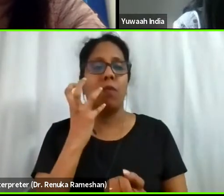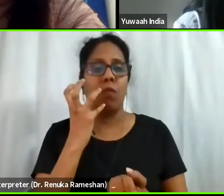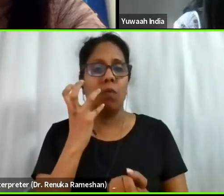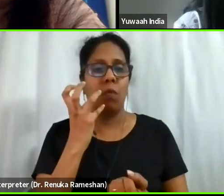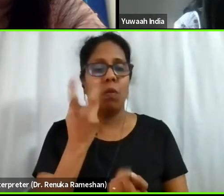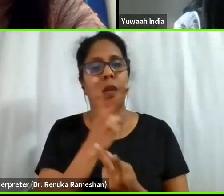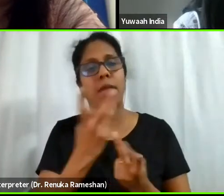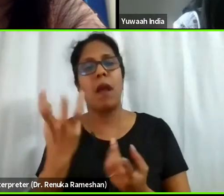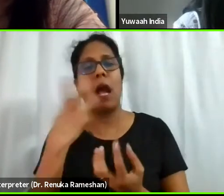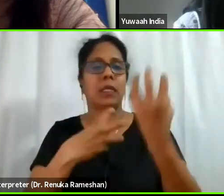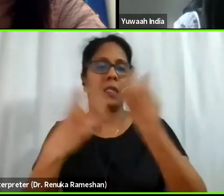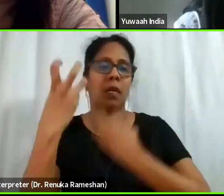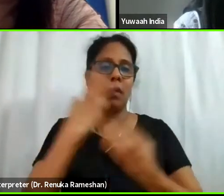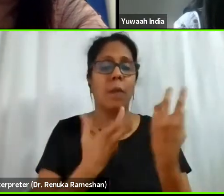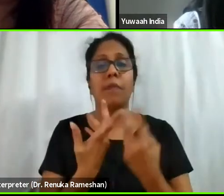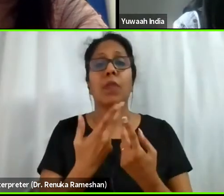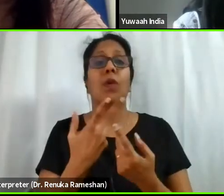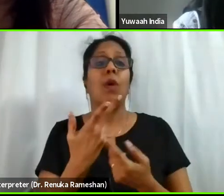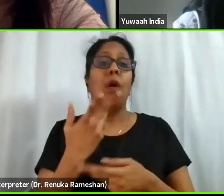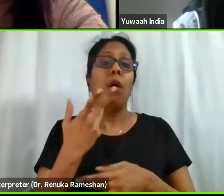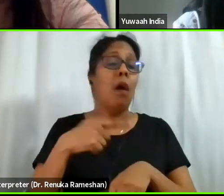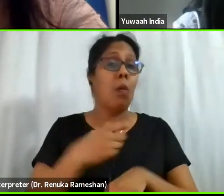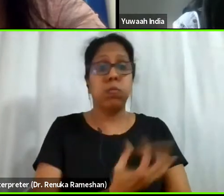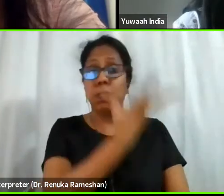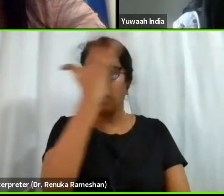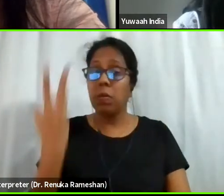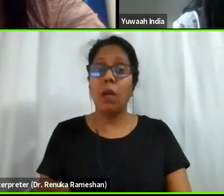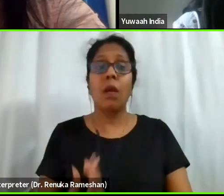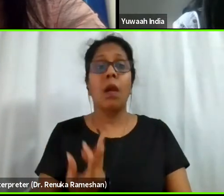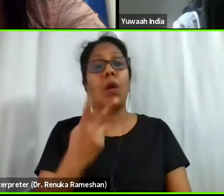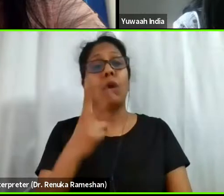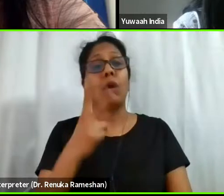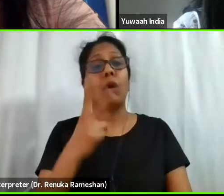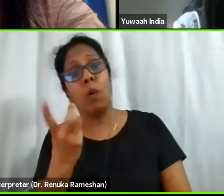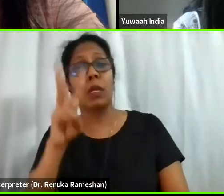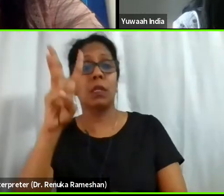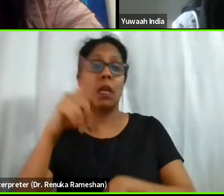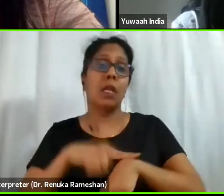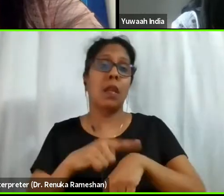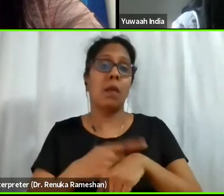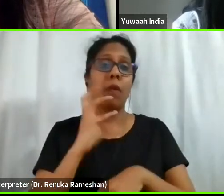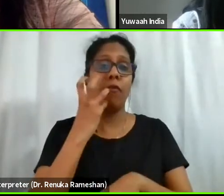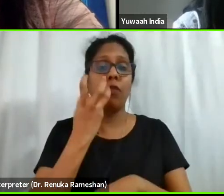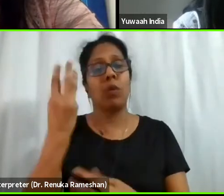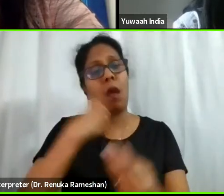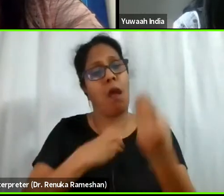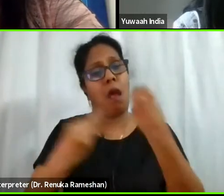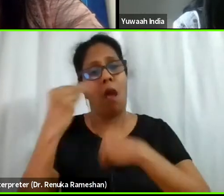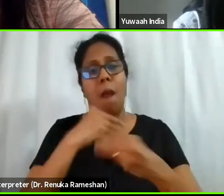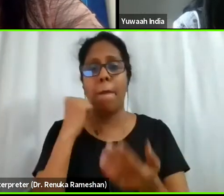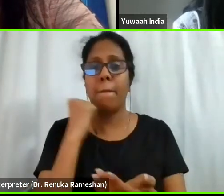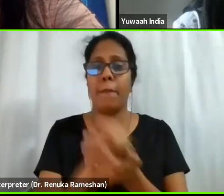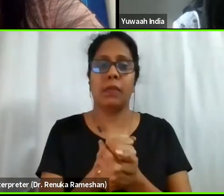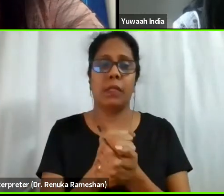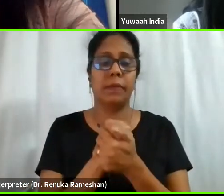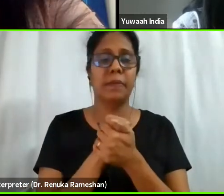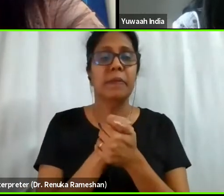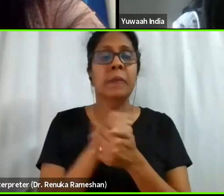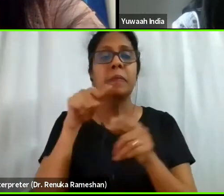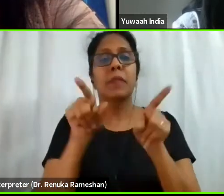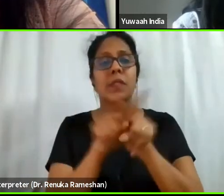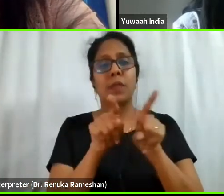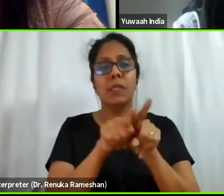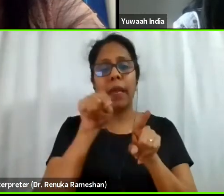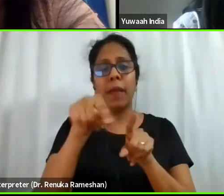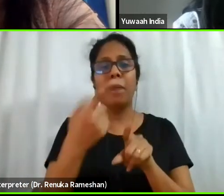एटलीस्ट 2 to 3 सर्विंग्स ऑफ फ्रूट्स एक दिन में जरूर लेना चाहिए। अब हम ये नहीं कह रहे कि पेशेंट बिल्कुल ही नहीं